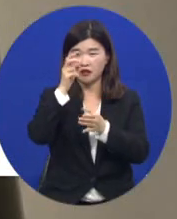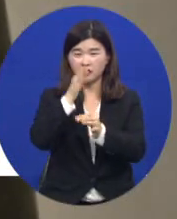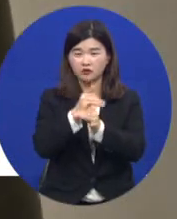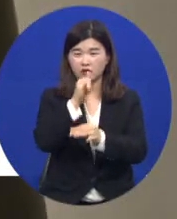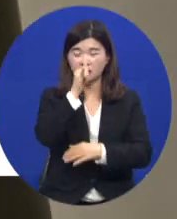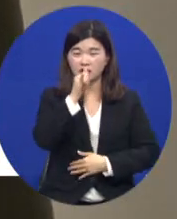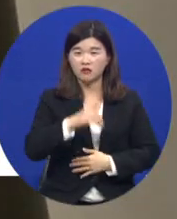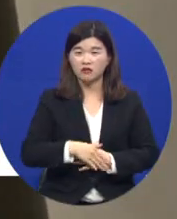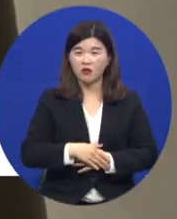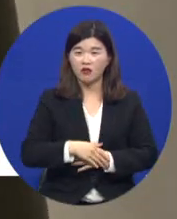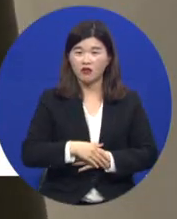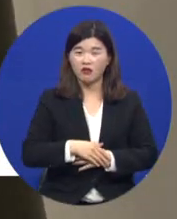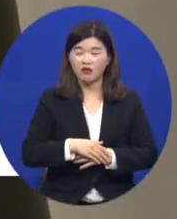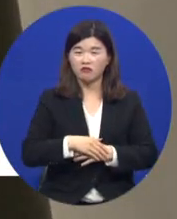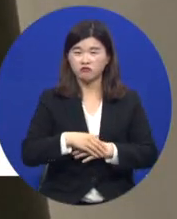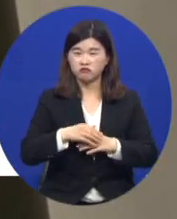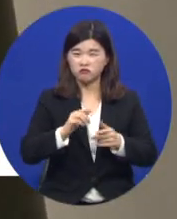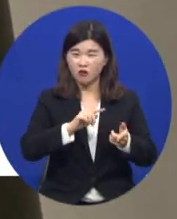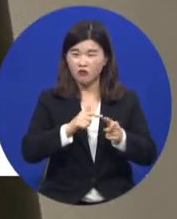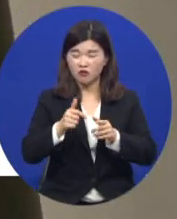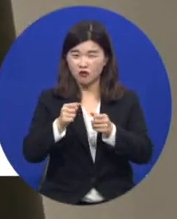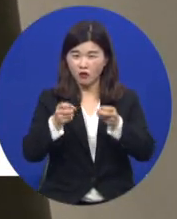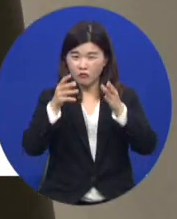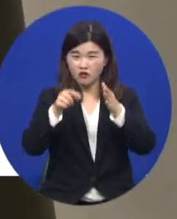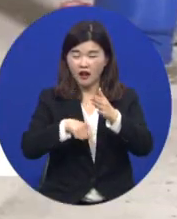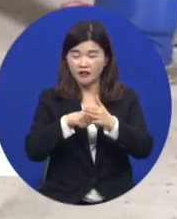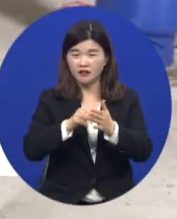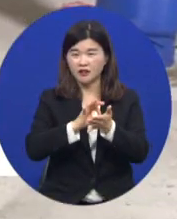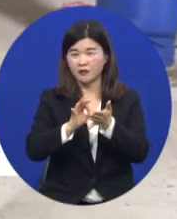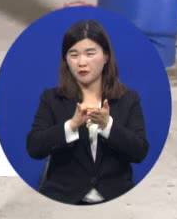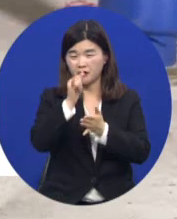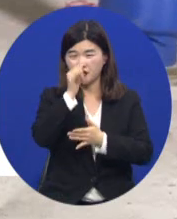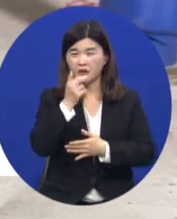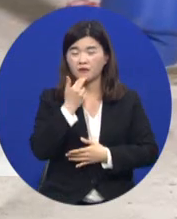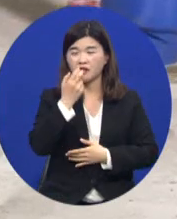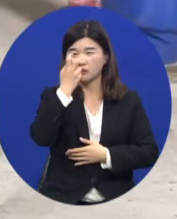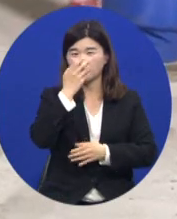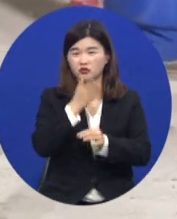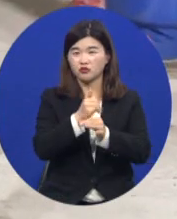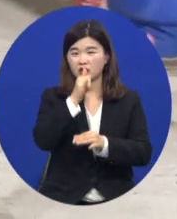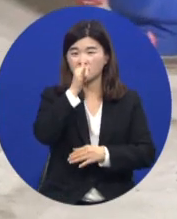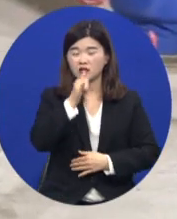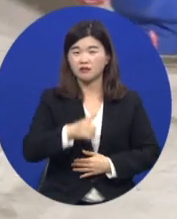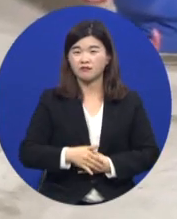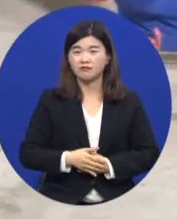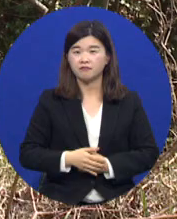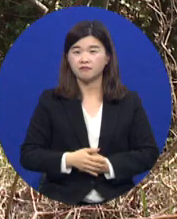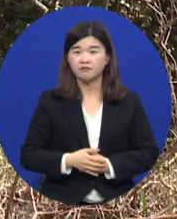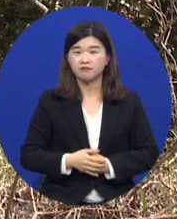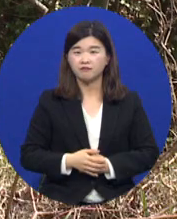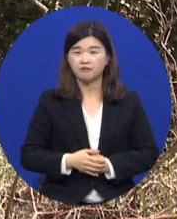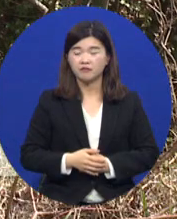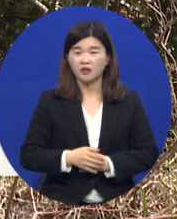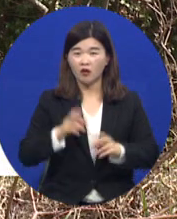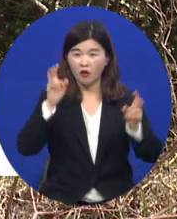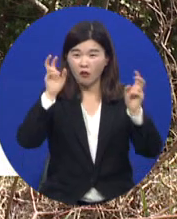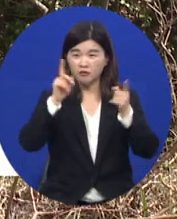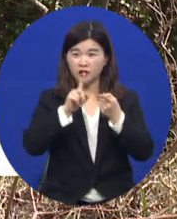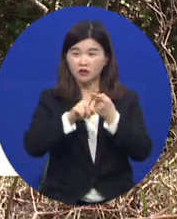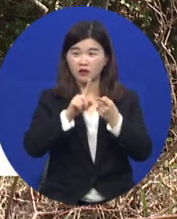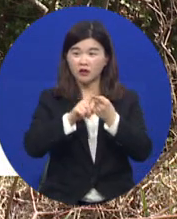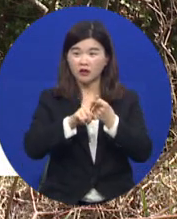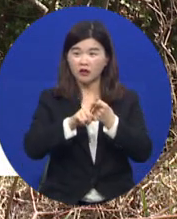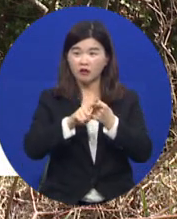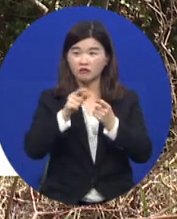추정하고 조경용뿐만 아니라 건물 안에서도 사용했는지 조사를 벌이고 있습니다. 그 업체에 대해 가지고는